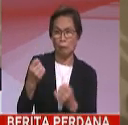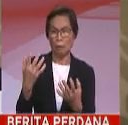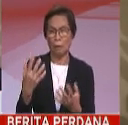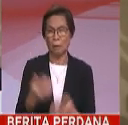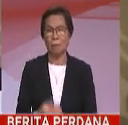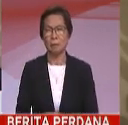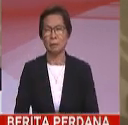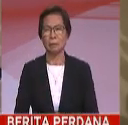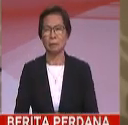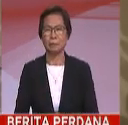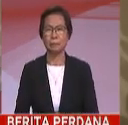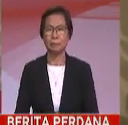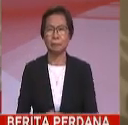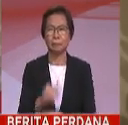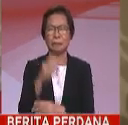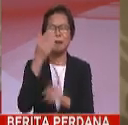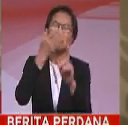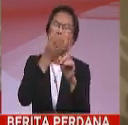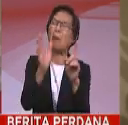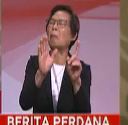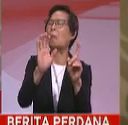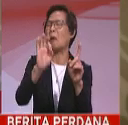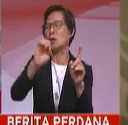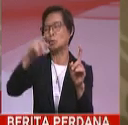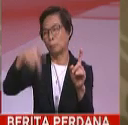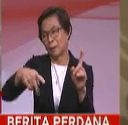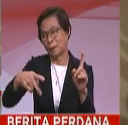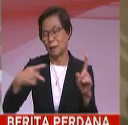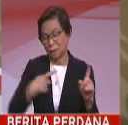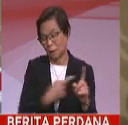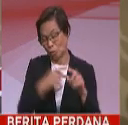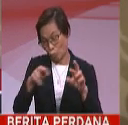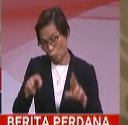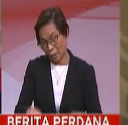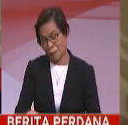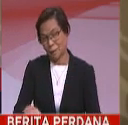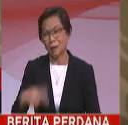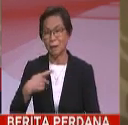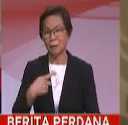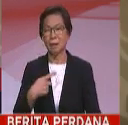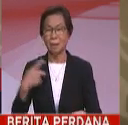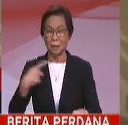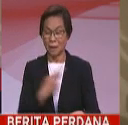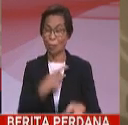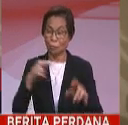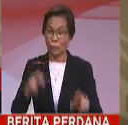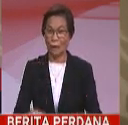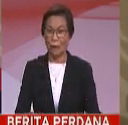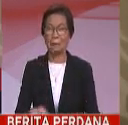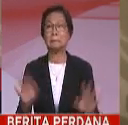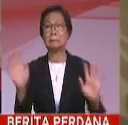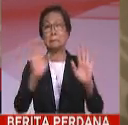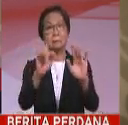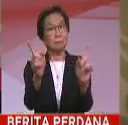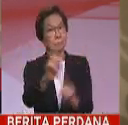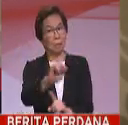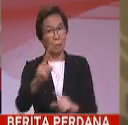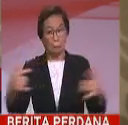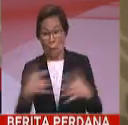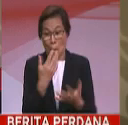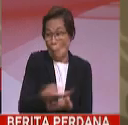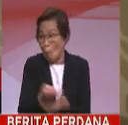terendah SOP. Sebagai rakyat, sebagai pengguna, kita janganlah buat panic buying